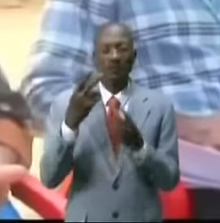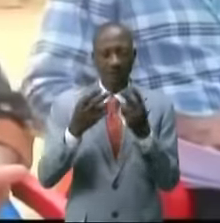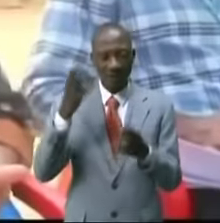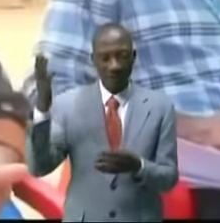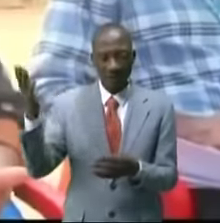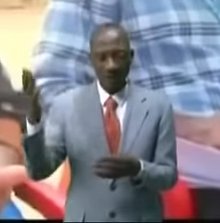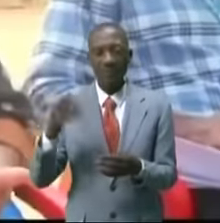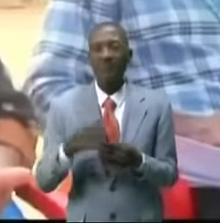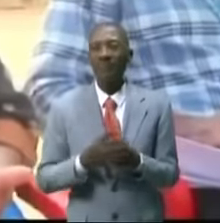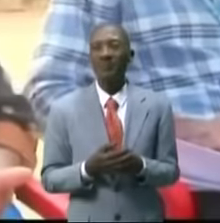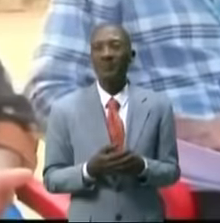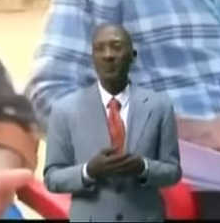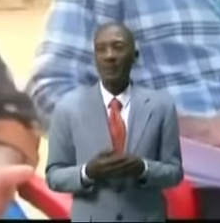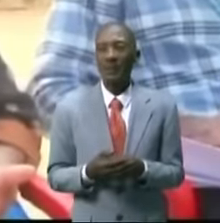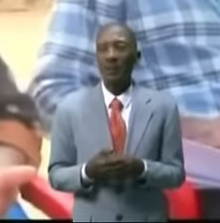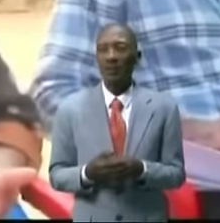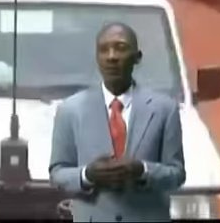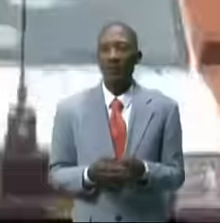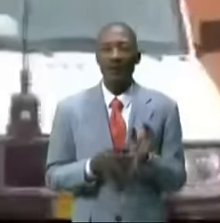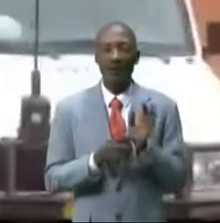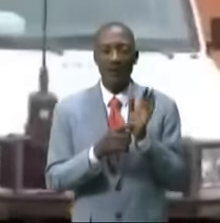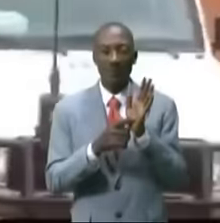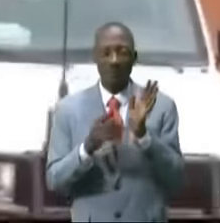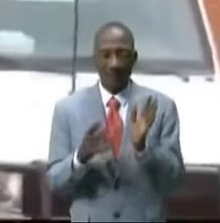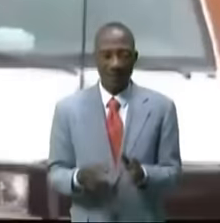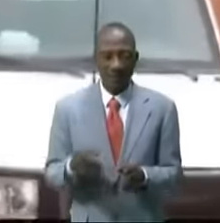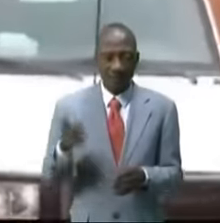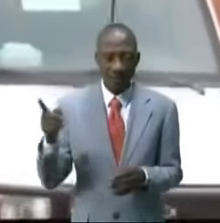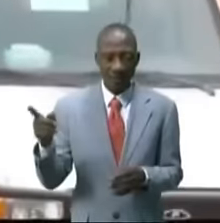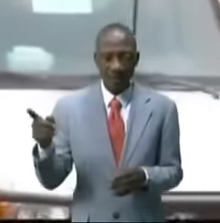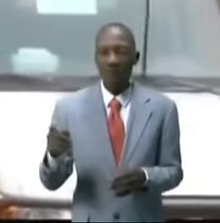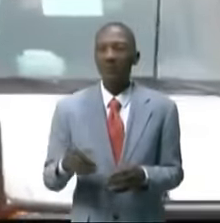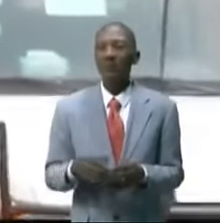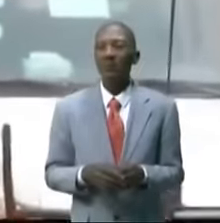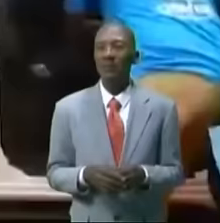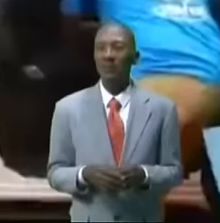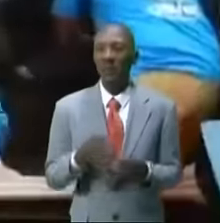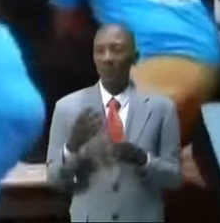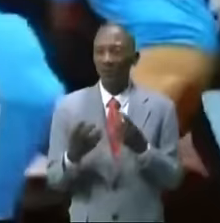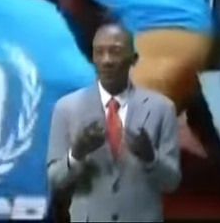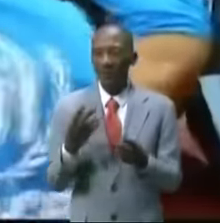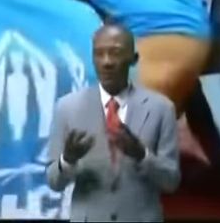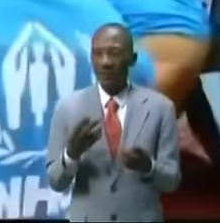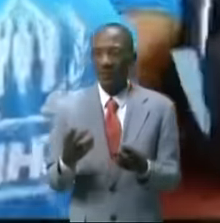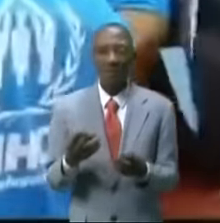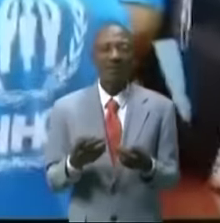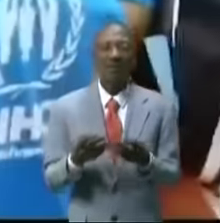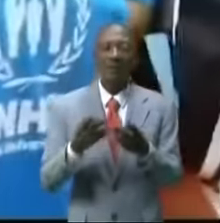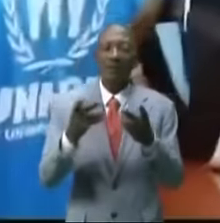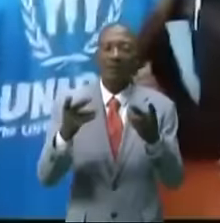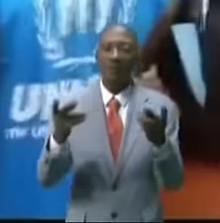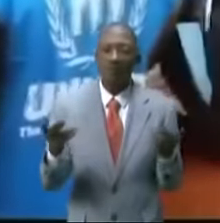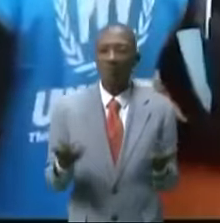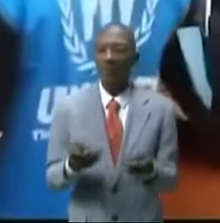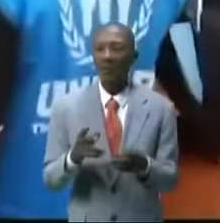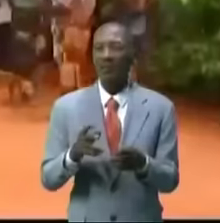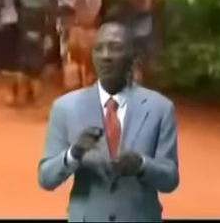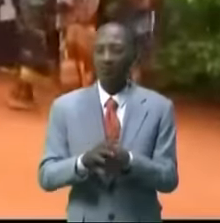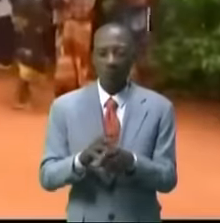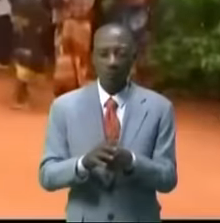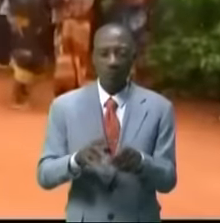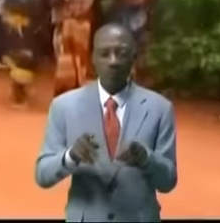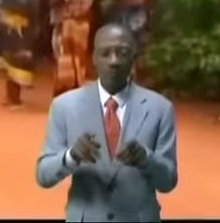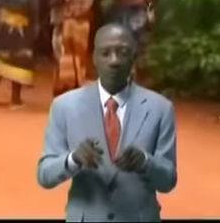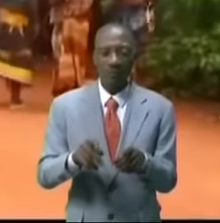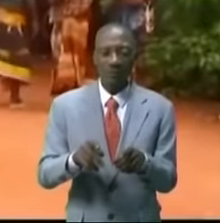protection des réfugiés, Madame la représentante a effectué un déplacement le mercredi 27 mars de Yakouma à 35 km pour